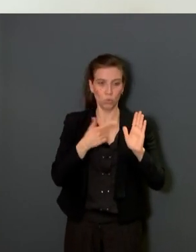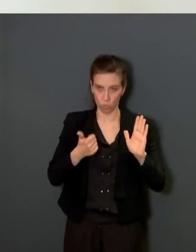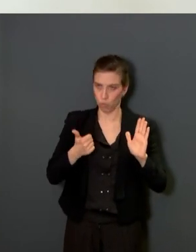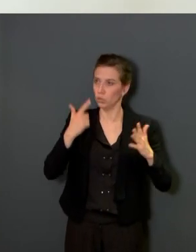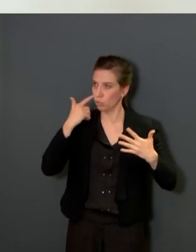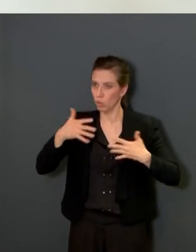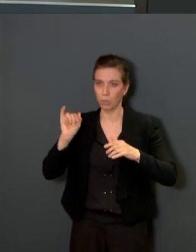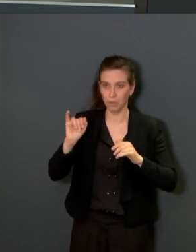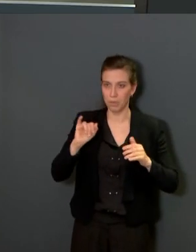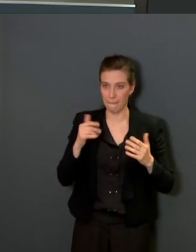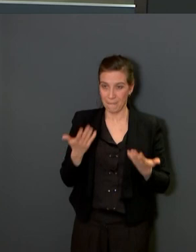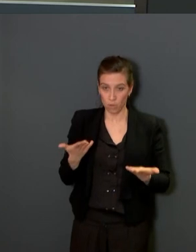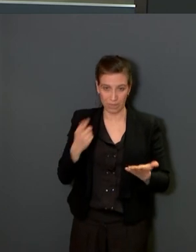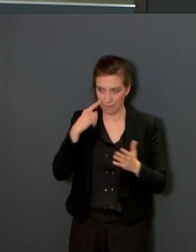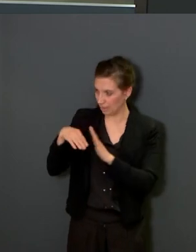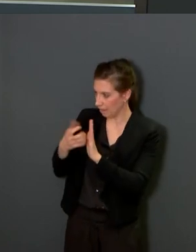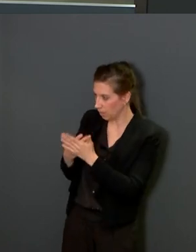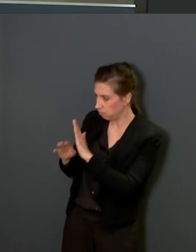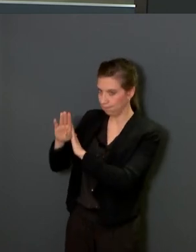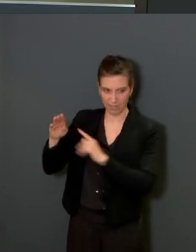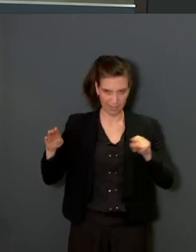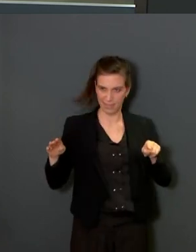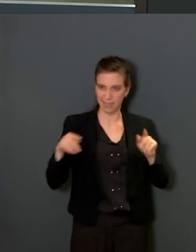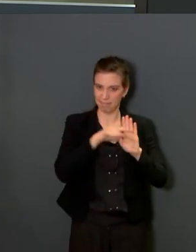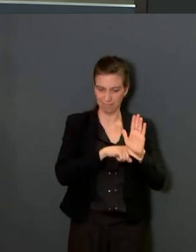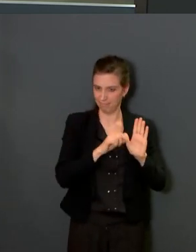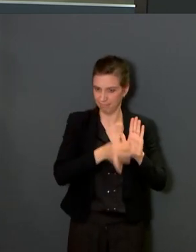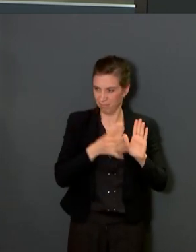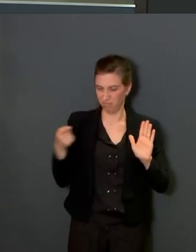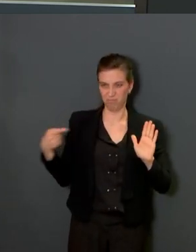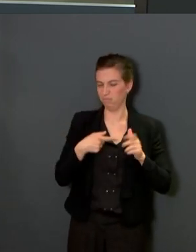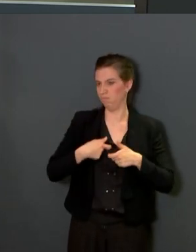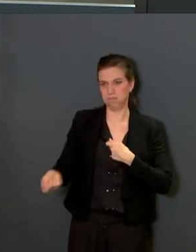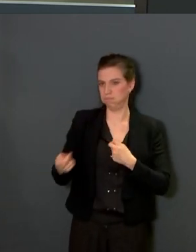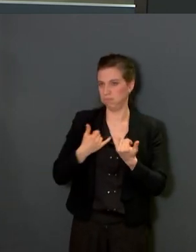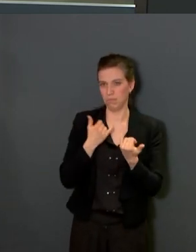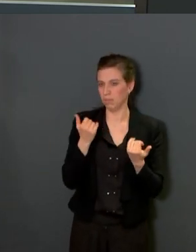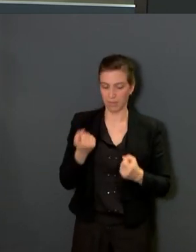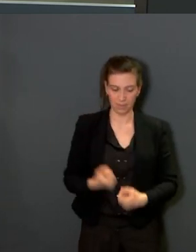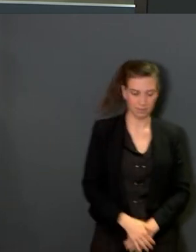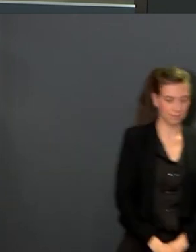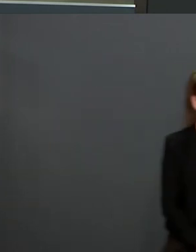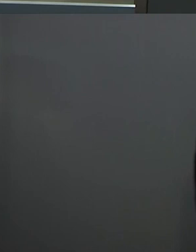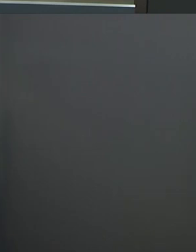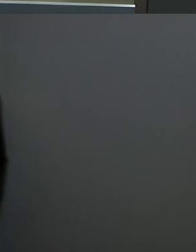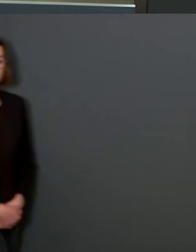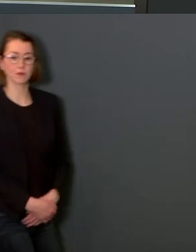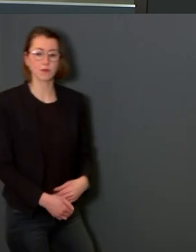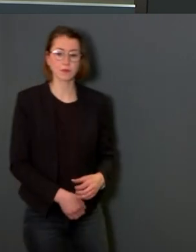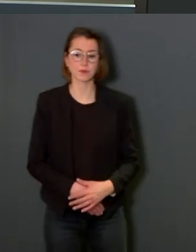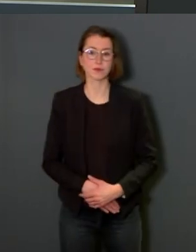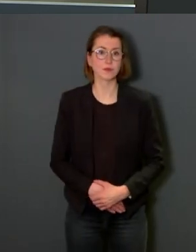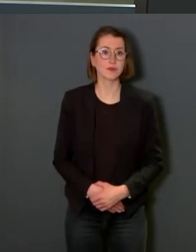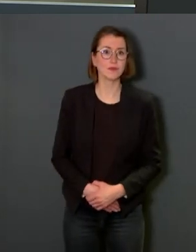je die beslissingen niet op nemen. Ja. Alexandre Penas de Kairospresse. Monsieur, s'il vous plaît. Non, je viens chez vous après, ça fait 5 minutes que je demande. Dank u wel, meneer